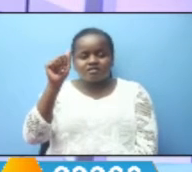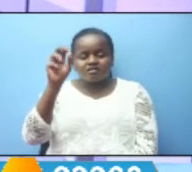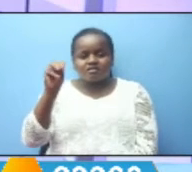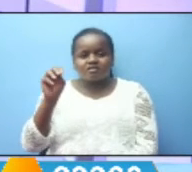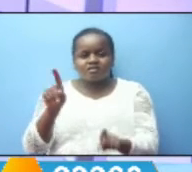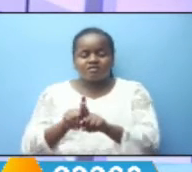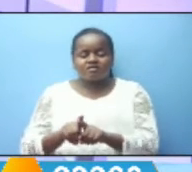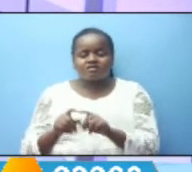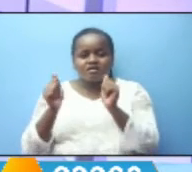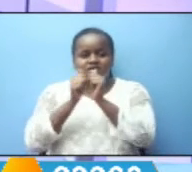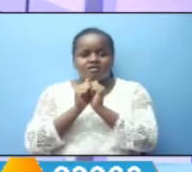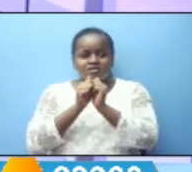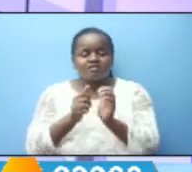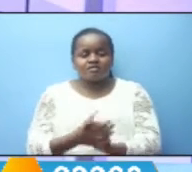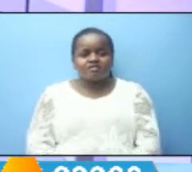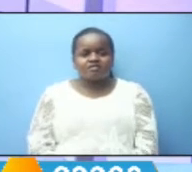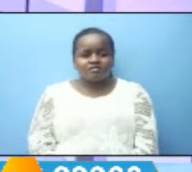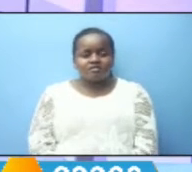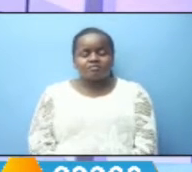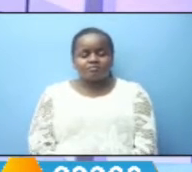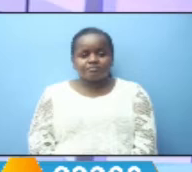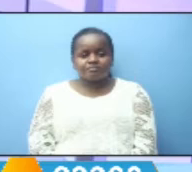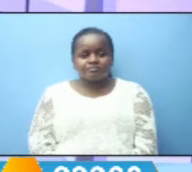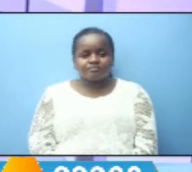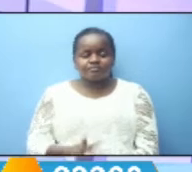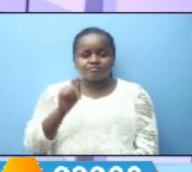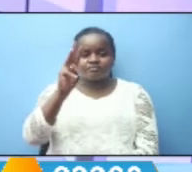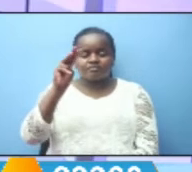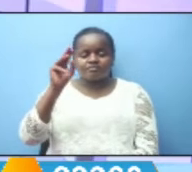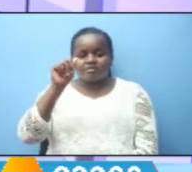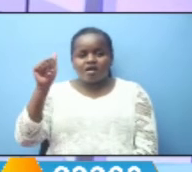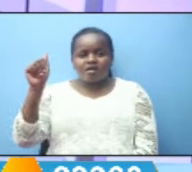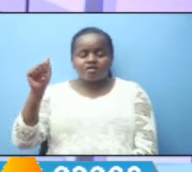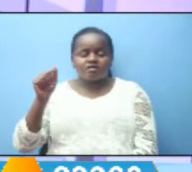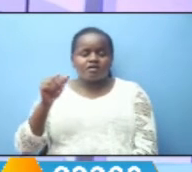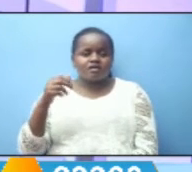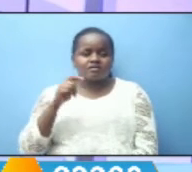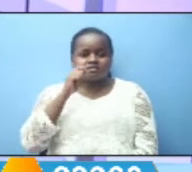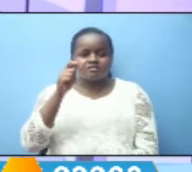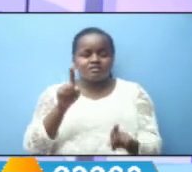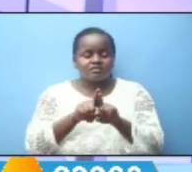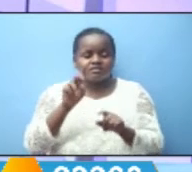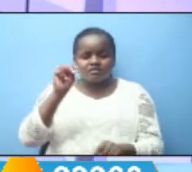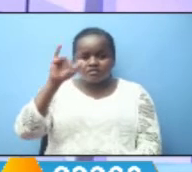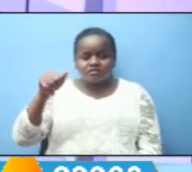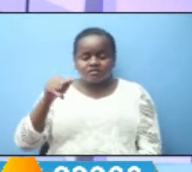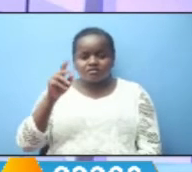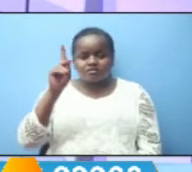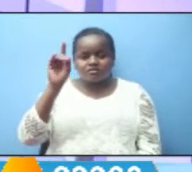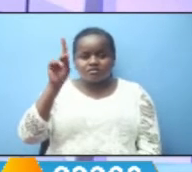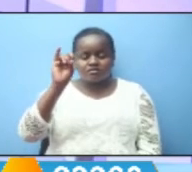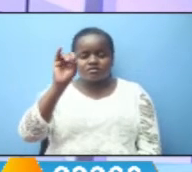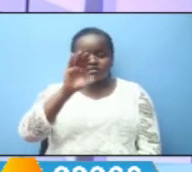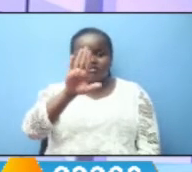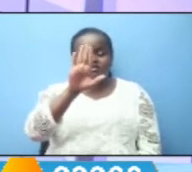gitabu shira uguo thini muno makiria ni mugeithirie Jeshi ya kama wanya makuria Joeland Joki mama brifa kuria Gikuyu arauga ni mugeithirie family